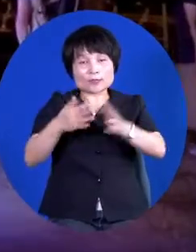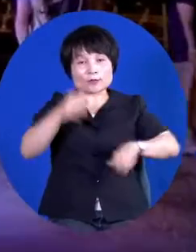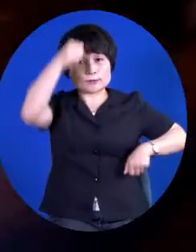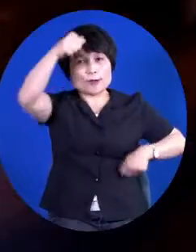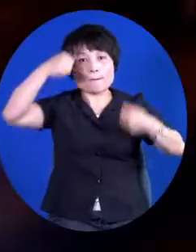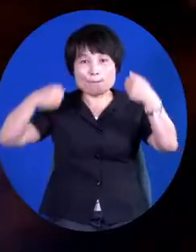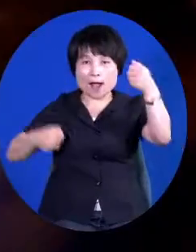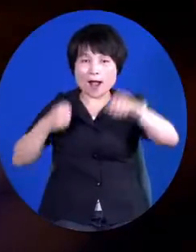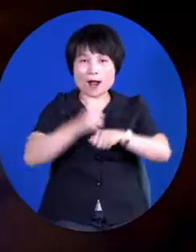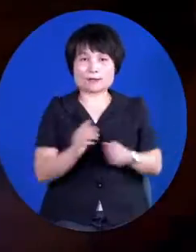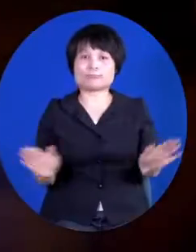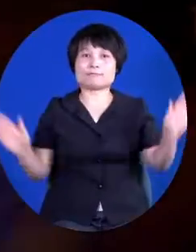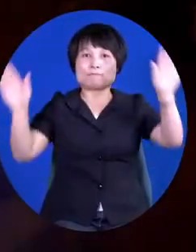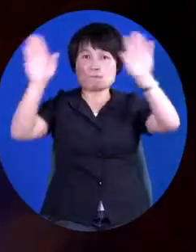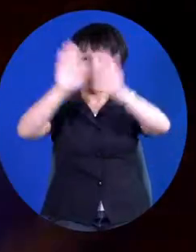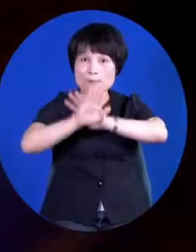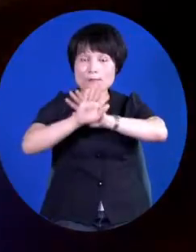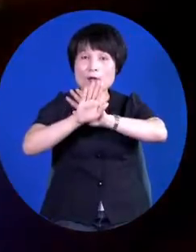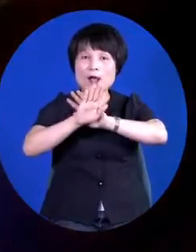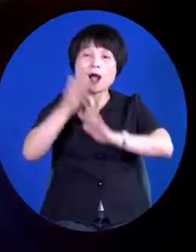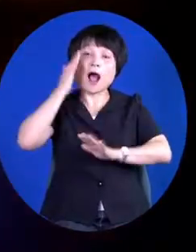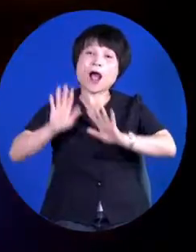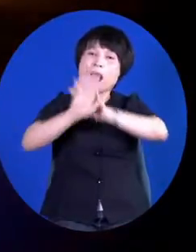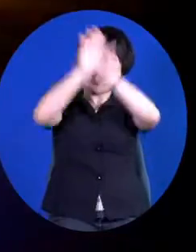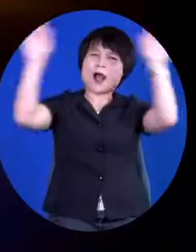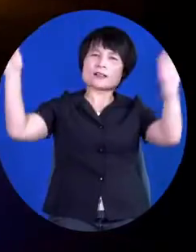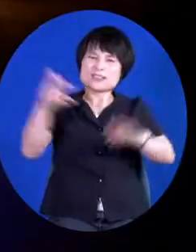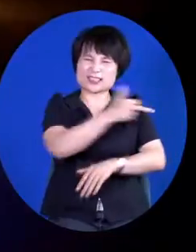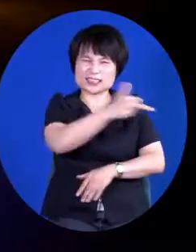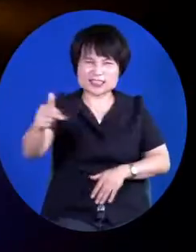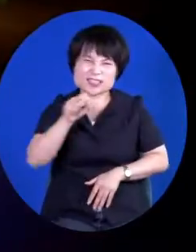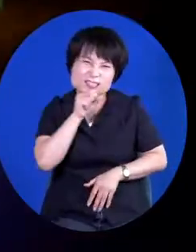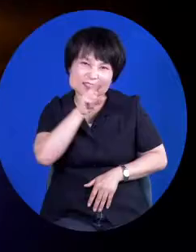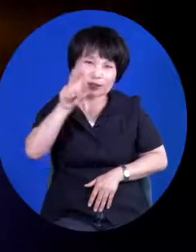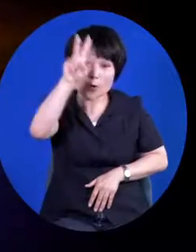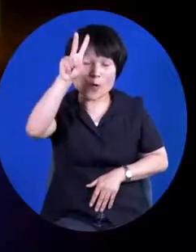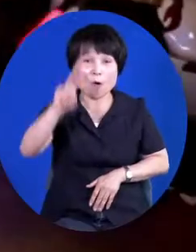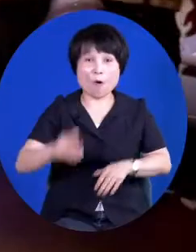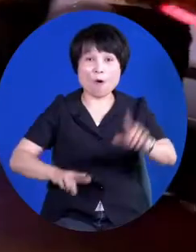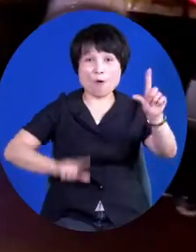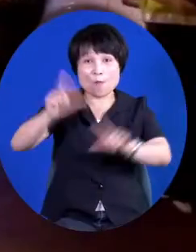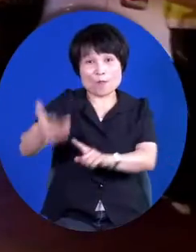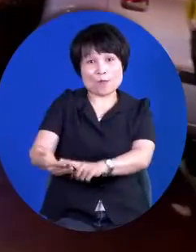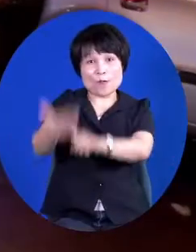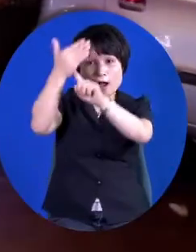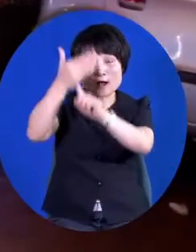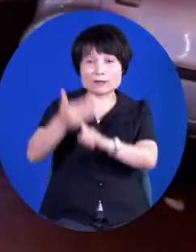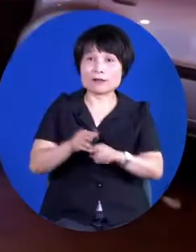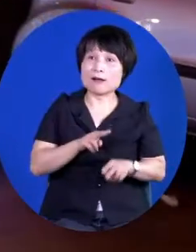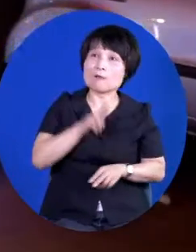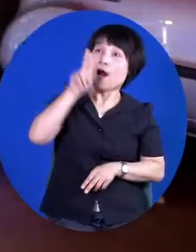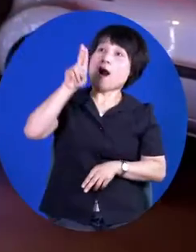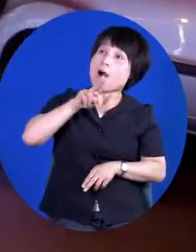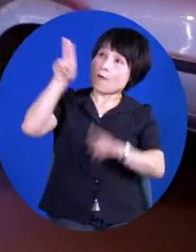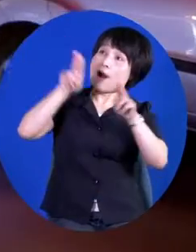가운데 밤하늘에는 백제를 상징하는 거대한 용이 등장하여 관람객들의 이목을